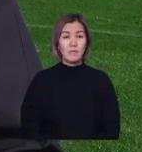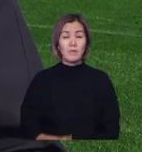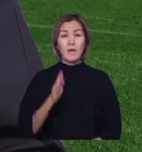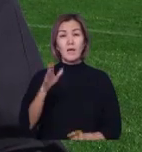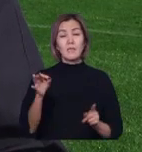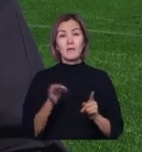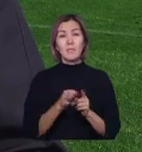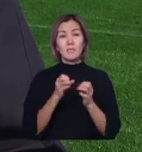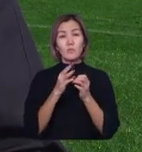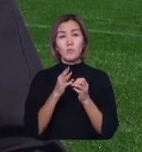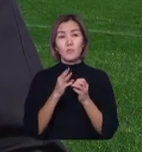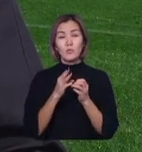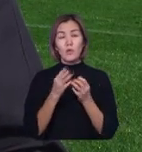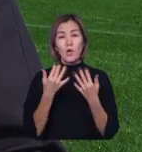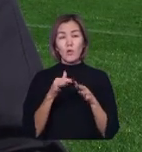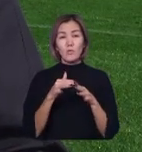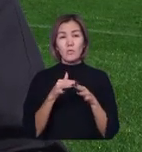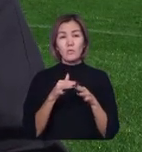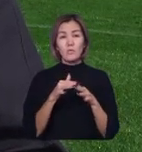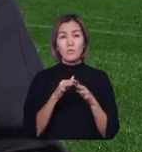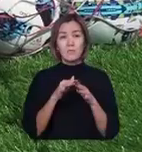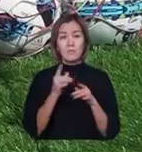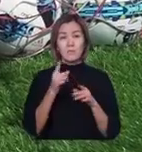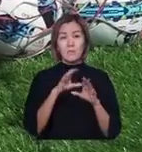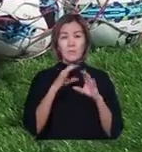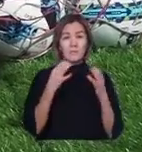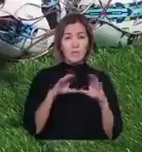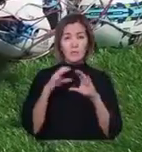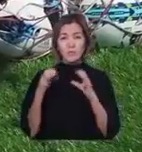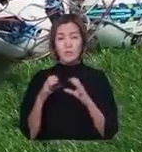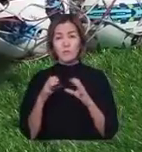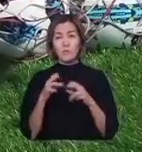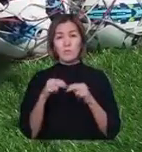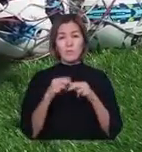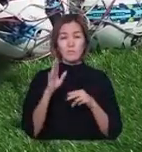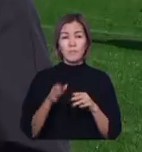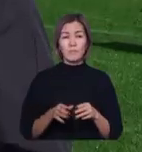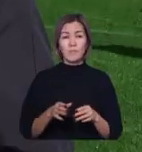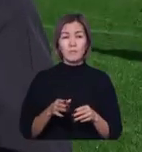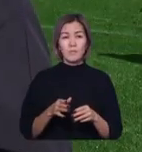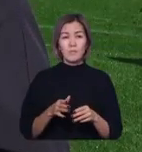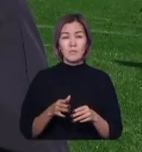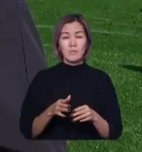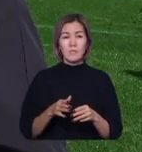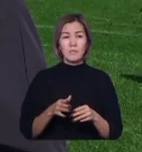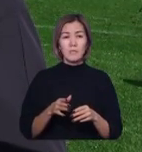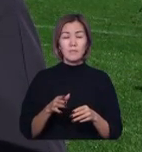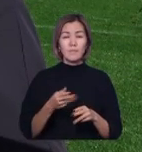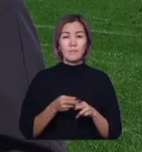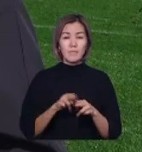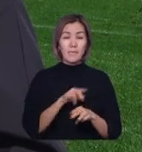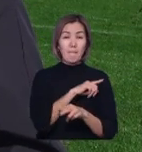мақсат 13 ауылдық округтің бәріне бір-бір осындай стадион салсақ па дейміз. Біздің талантты спорттың балалары ауылда.